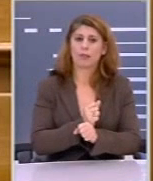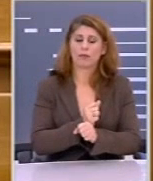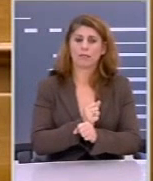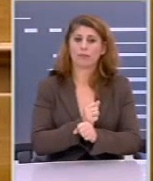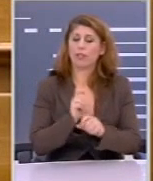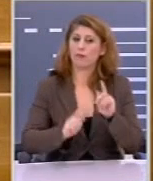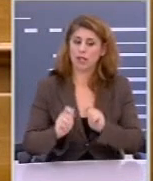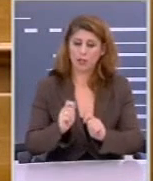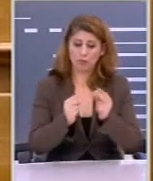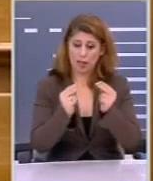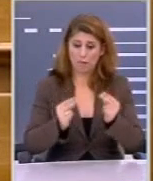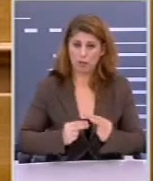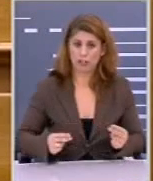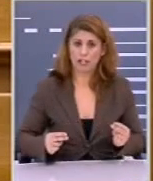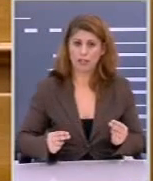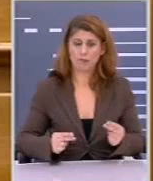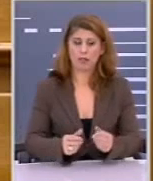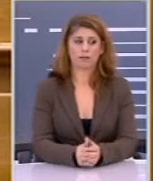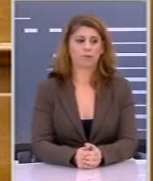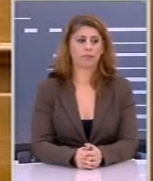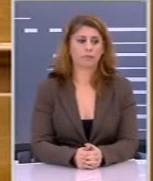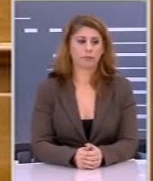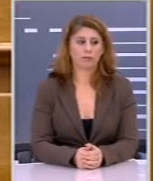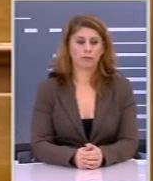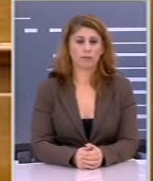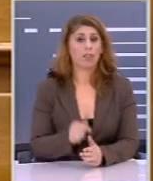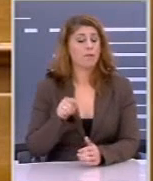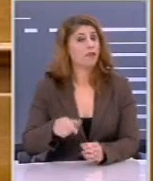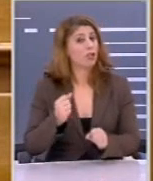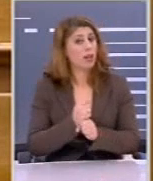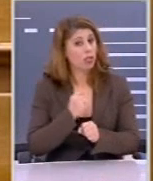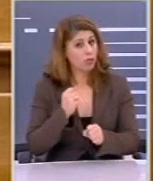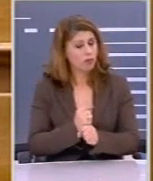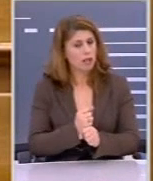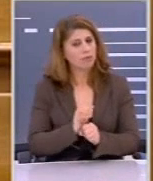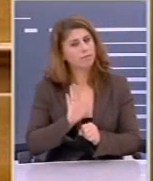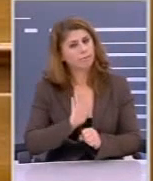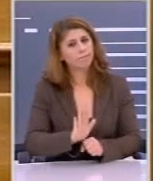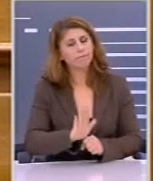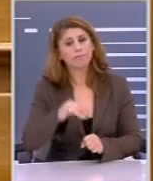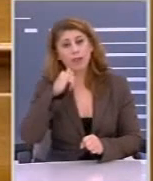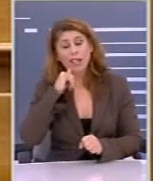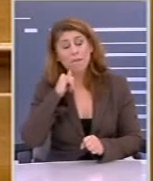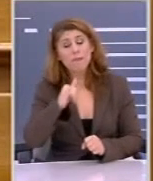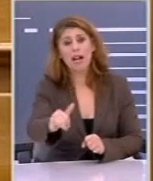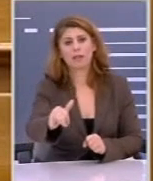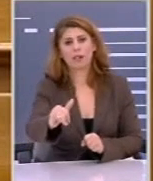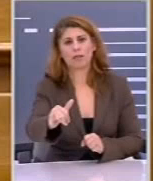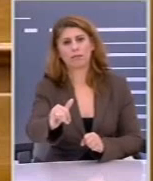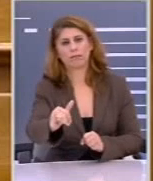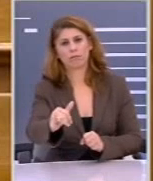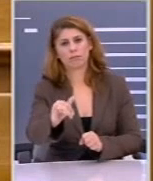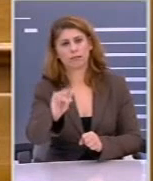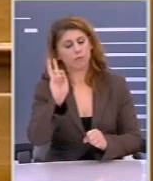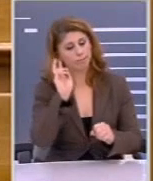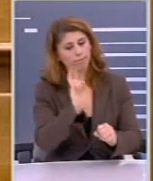ένα πόρισμα το οποίο είναι μια δουλειά η οποία θα μείνει για πάντα παρακαταθήκη